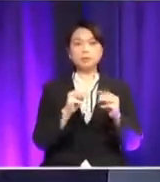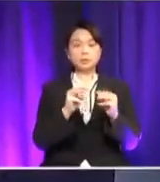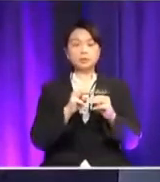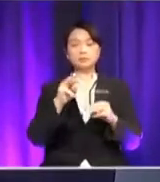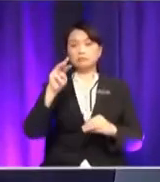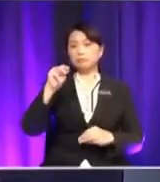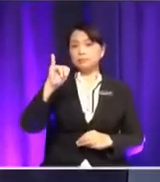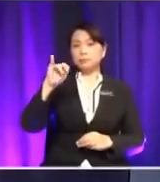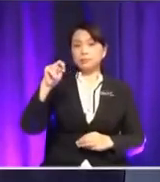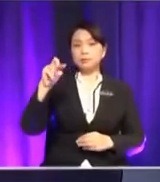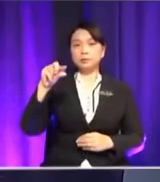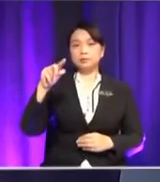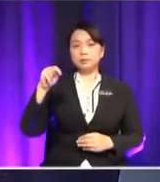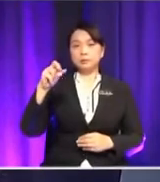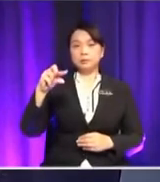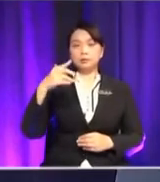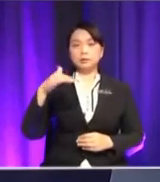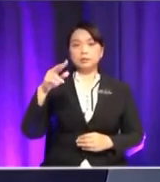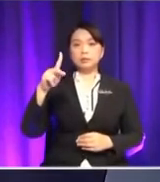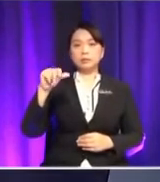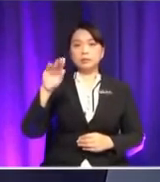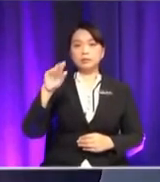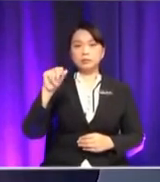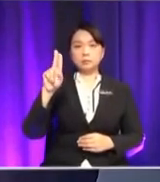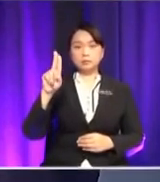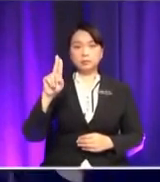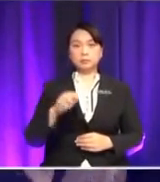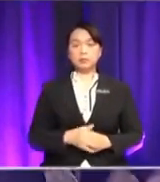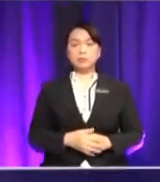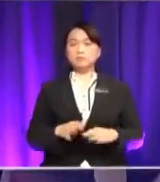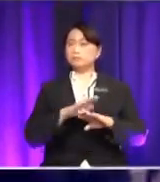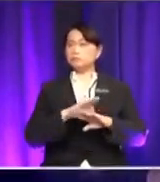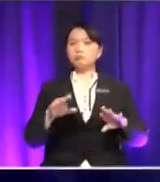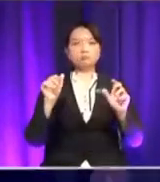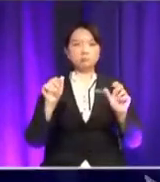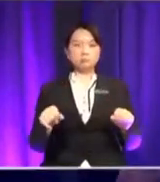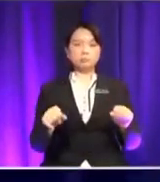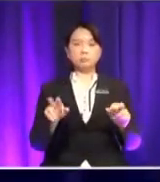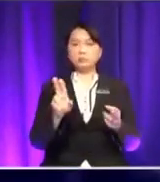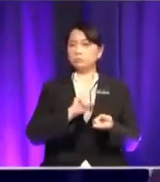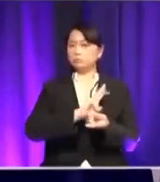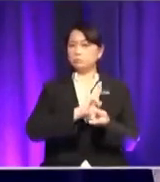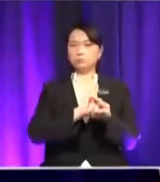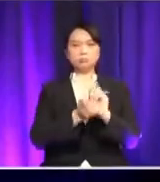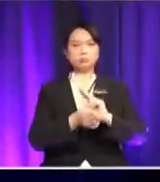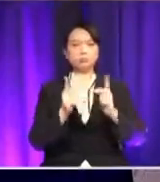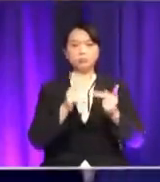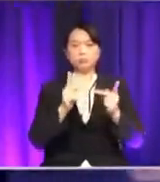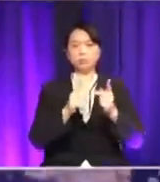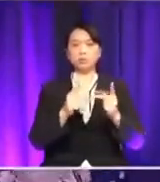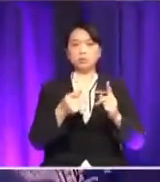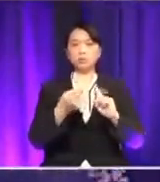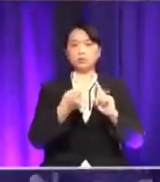AC nyala Bumbung Minangkabau bumbu Minangkabau yang dibentuk dia tidak boleh diubah suai ini adalah orizone daripada